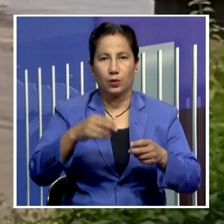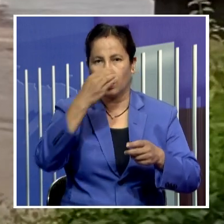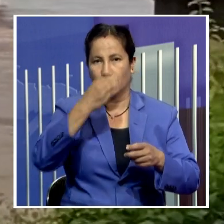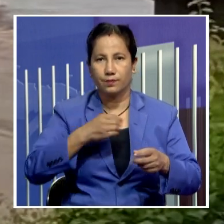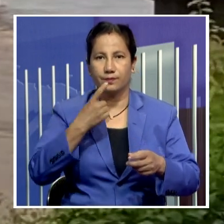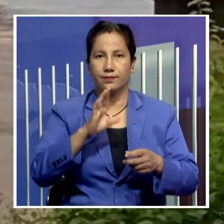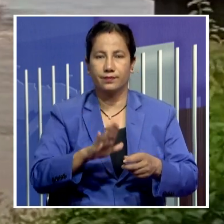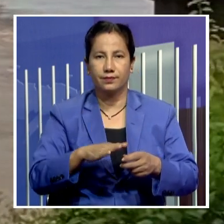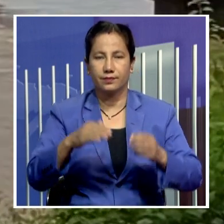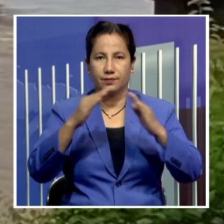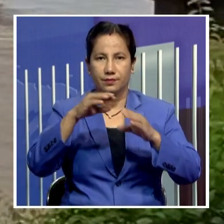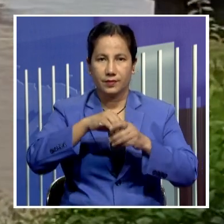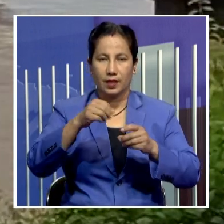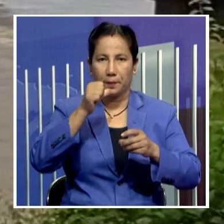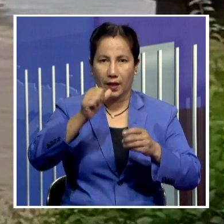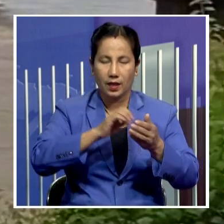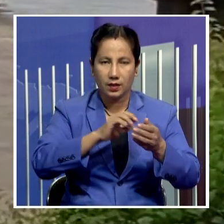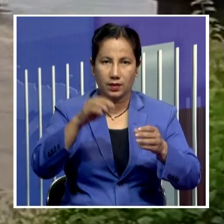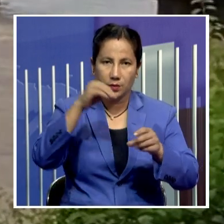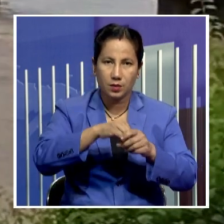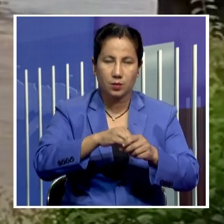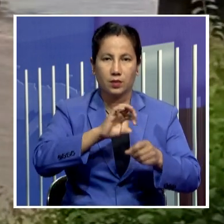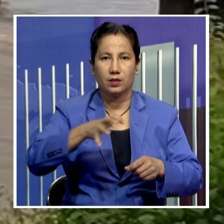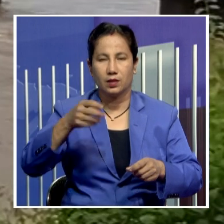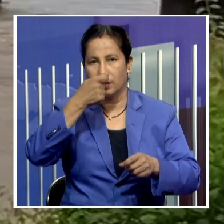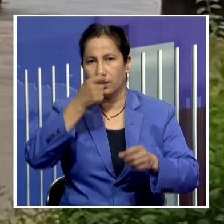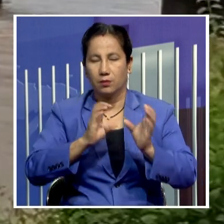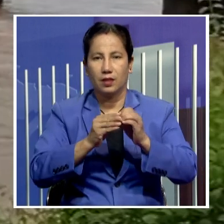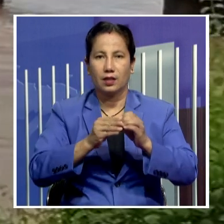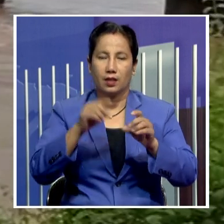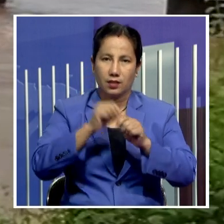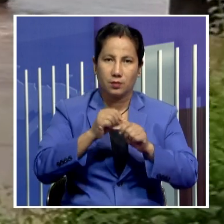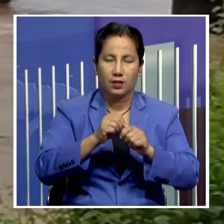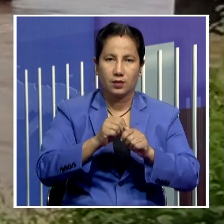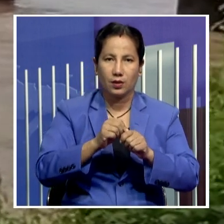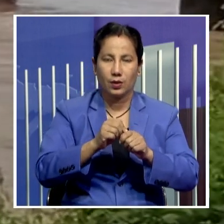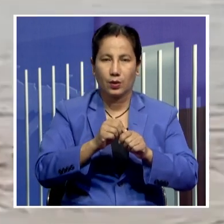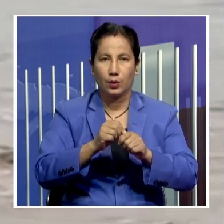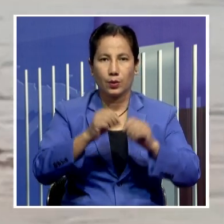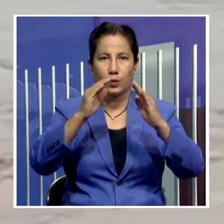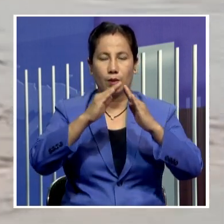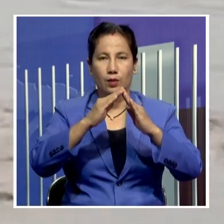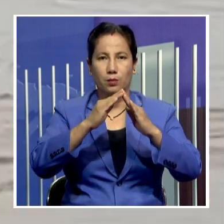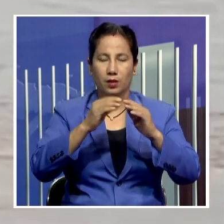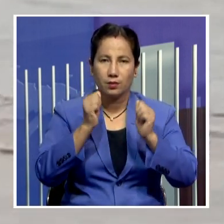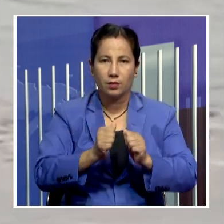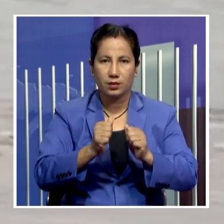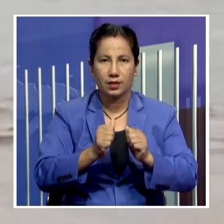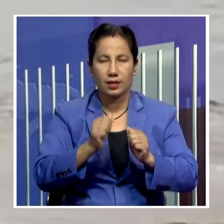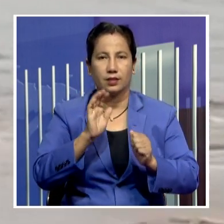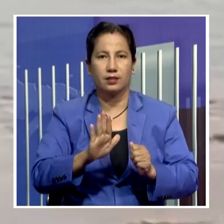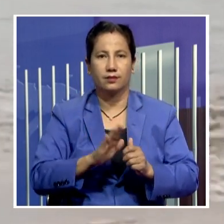बताउनु भएको छ। घरभित्र पानी पसेपछि स्थानीयहरू गाउँपालिकाले निर्माण गरेको आश्रय स्थलमा आश्रय